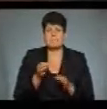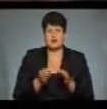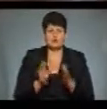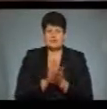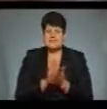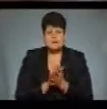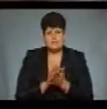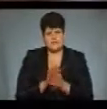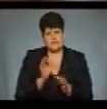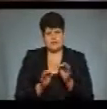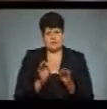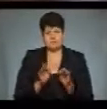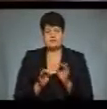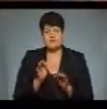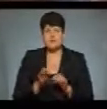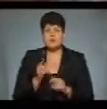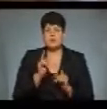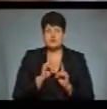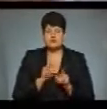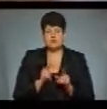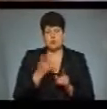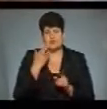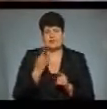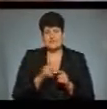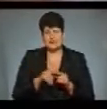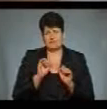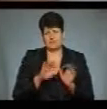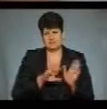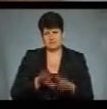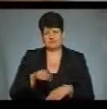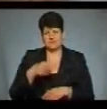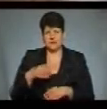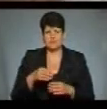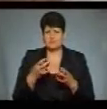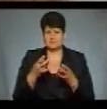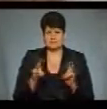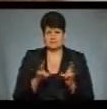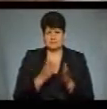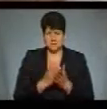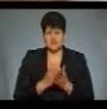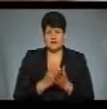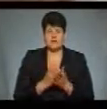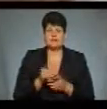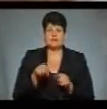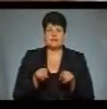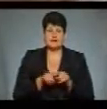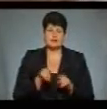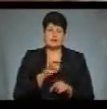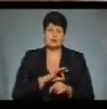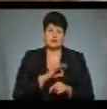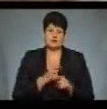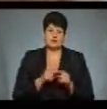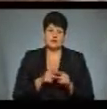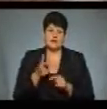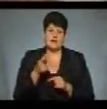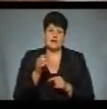забруднювати її, тим більше, коли без цього можна обійтися. Також важливим експертом є те, що використовується в цих кульках